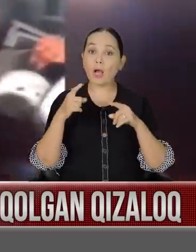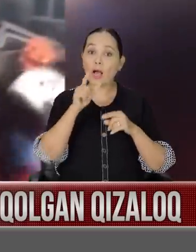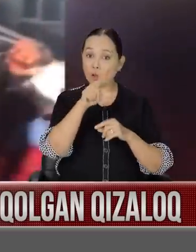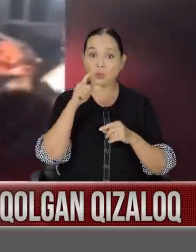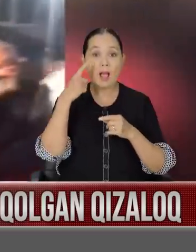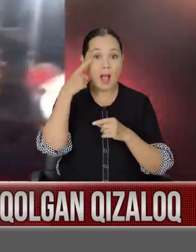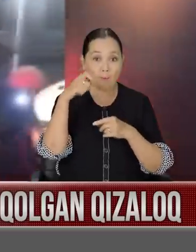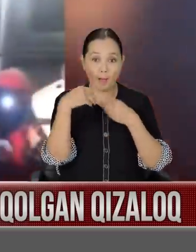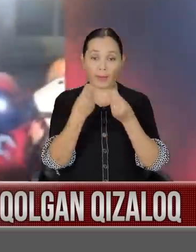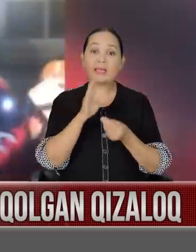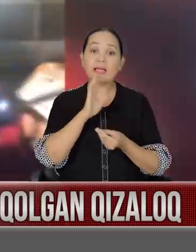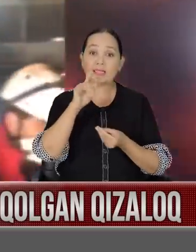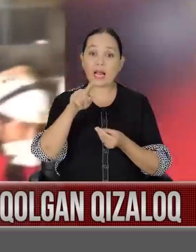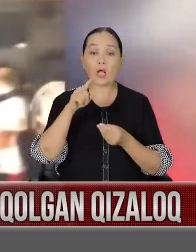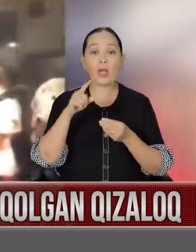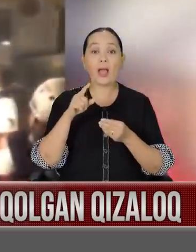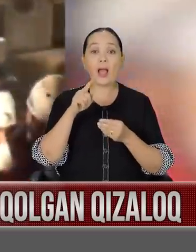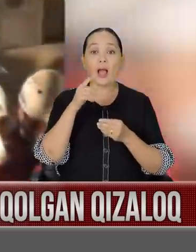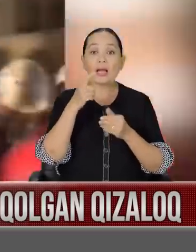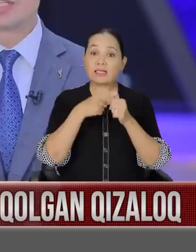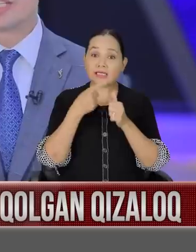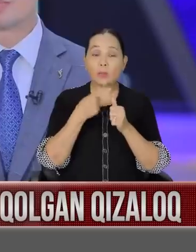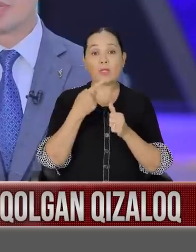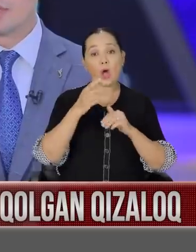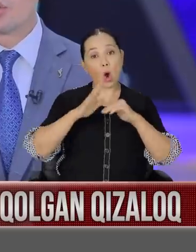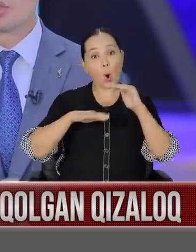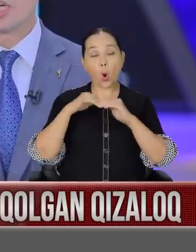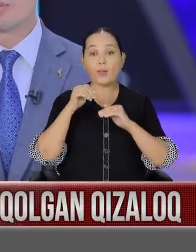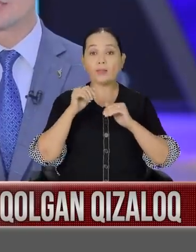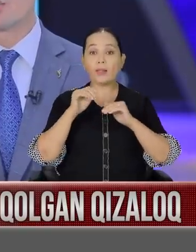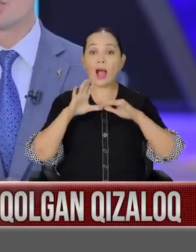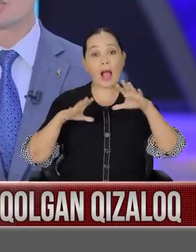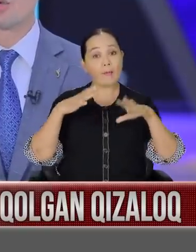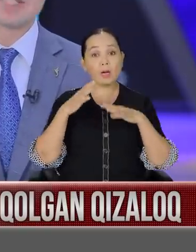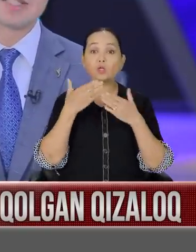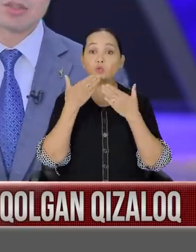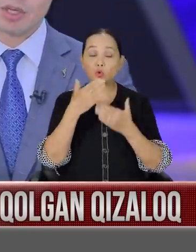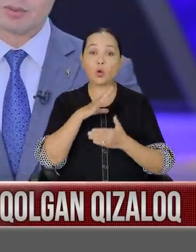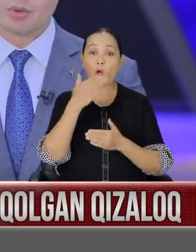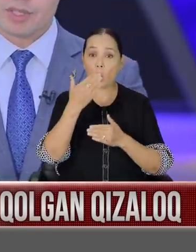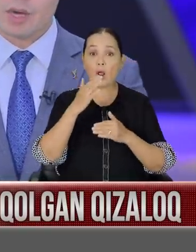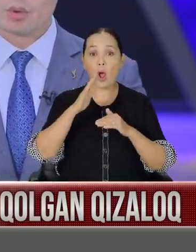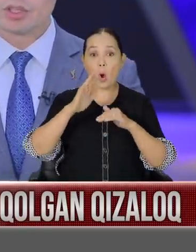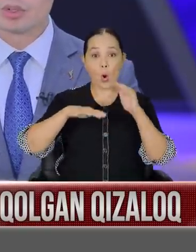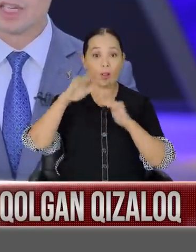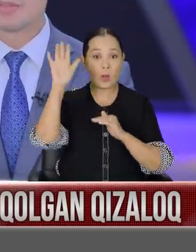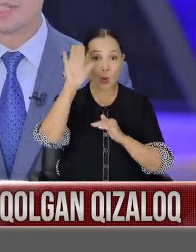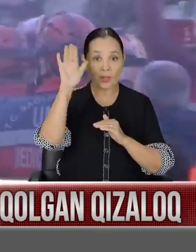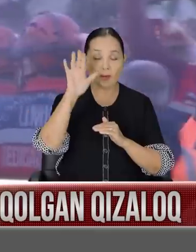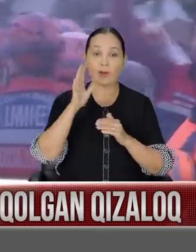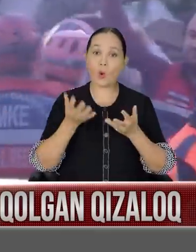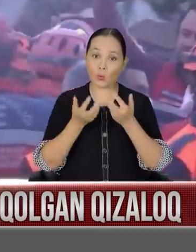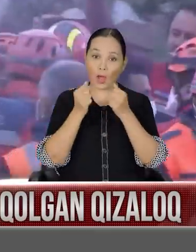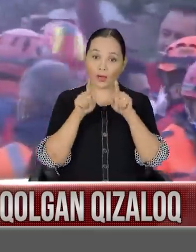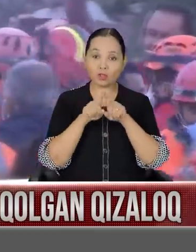boshqa qutqaruvchilarga xabar berdim. Qizaloqqa yetib borgach uning ismini, qo'lini qimirlata olish olmasligini so'radim. U esa qo'lini ko'tarib